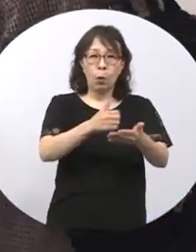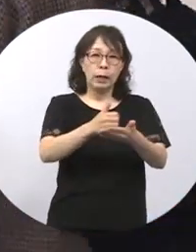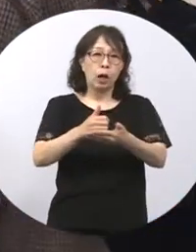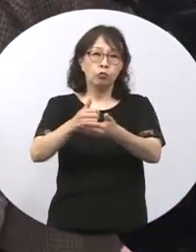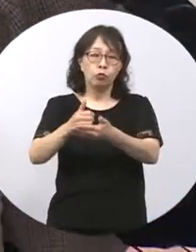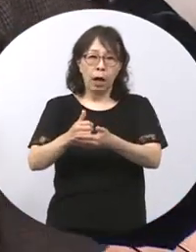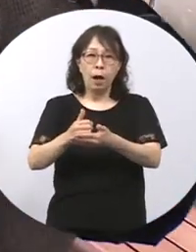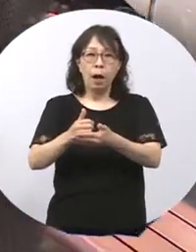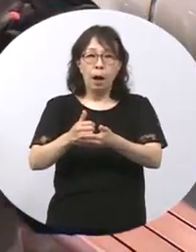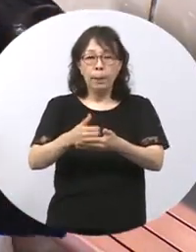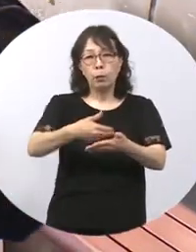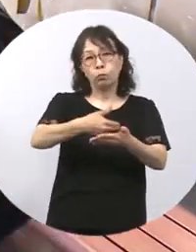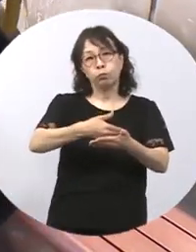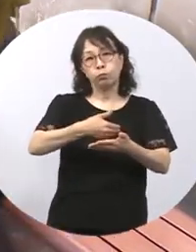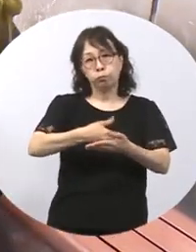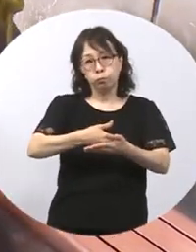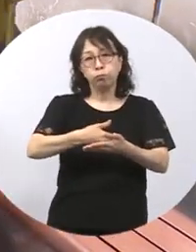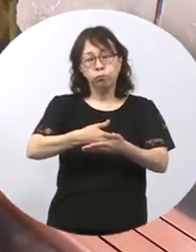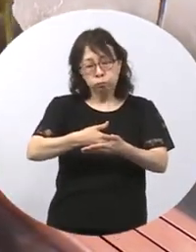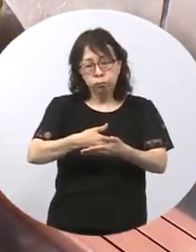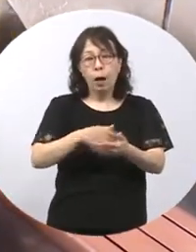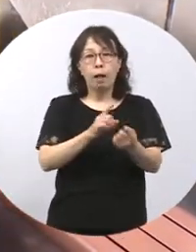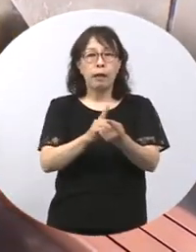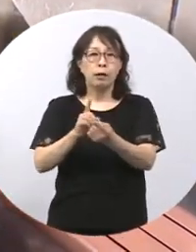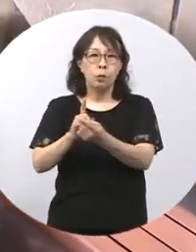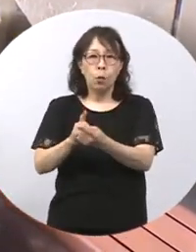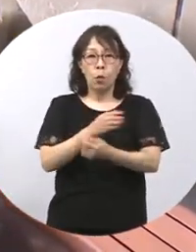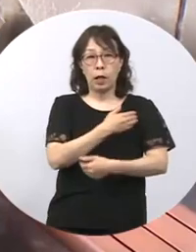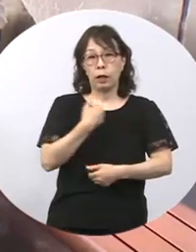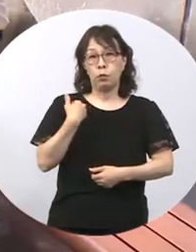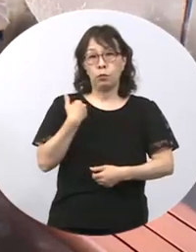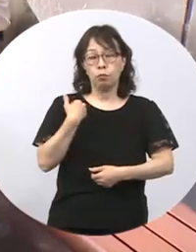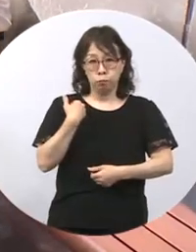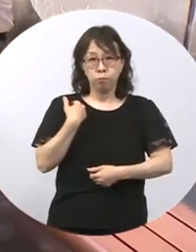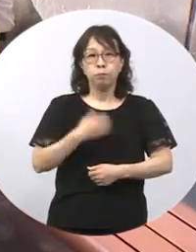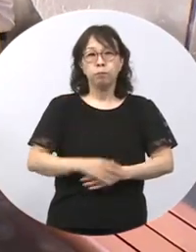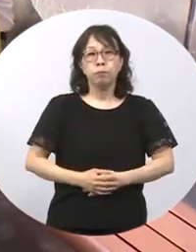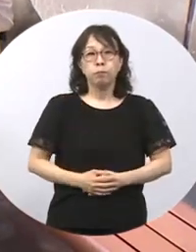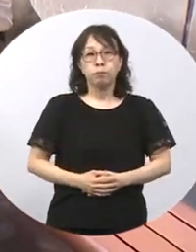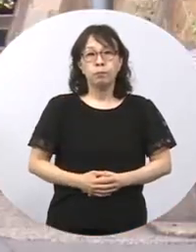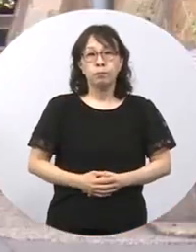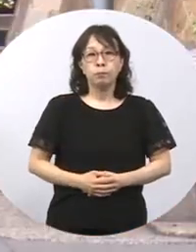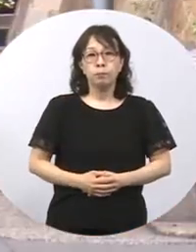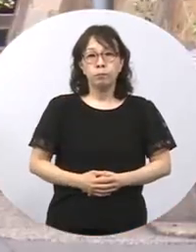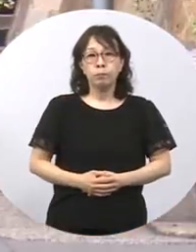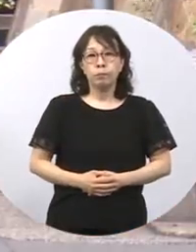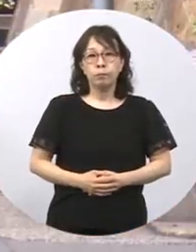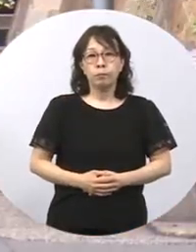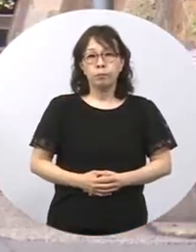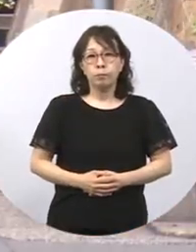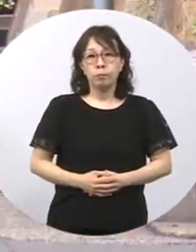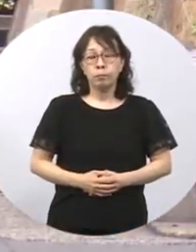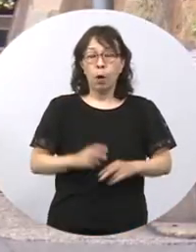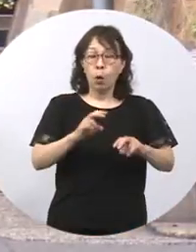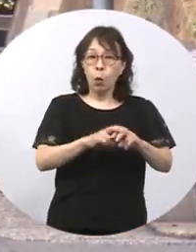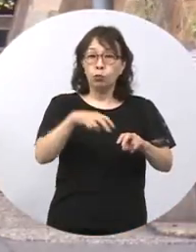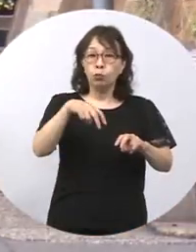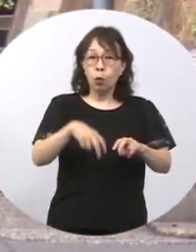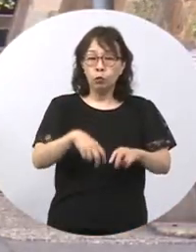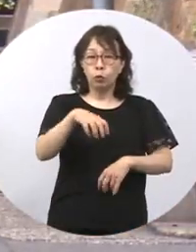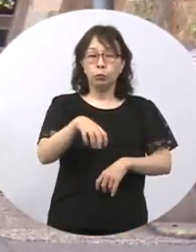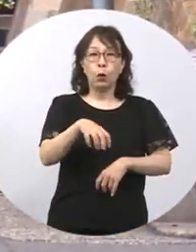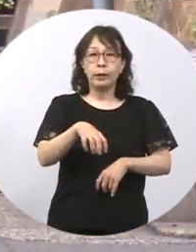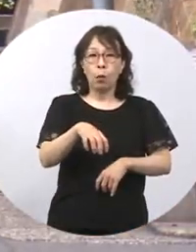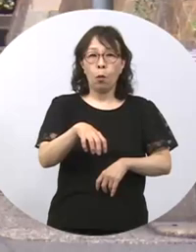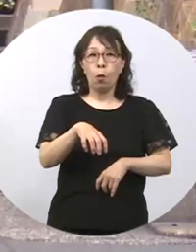様の、柔軟なご利用に対応できるというところが、メリットになっております。そして、乗降ポイント